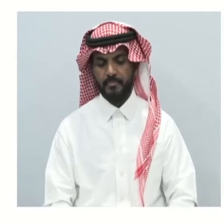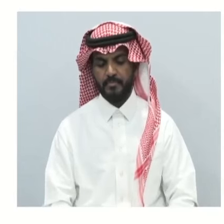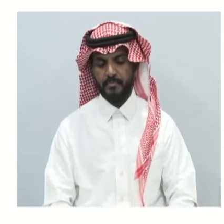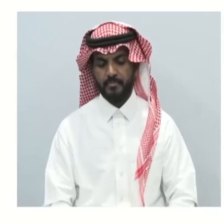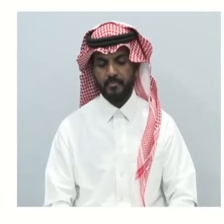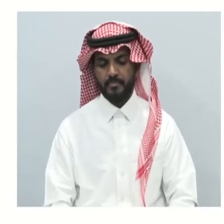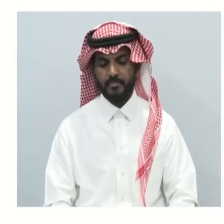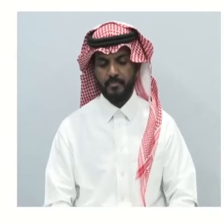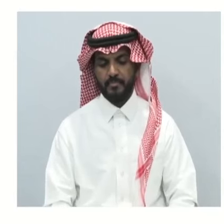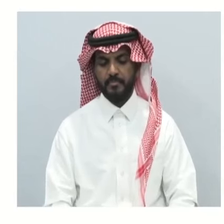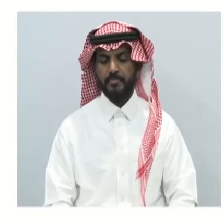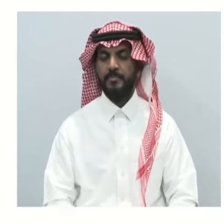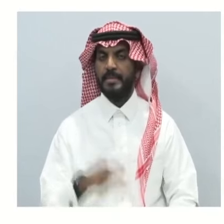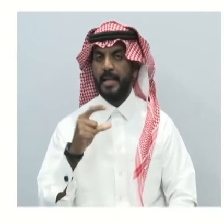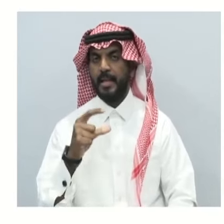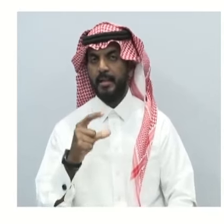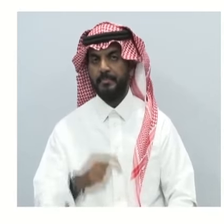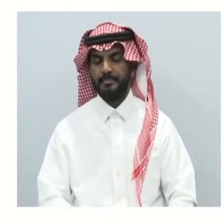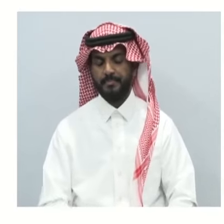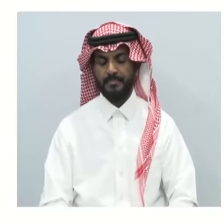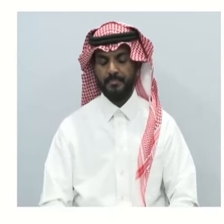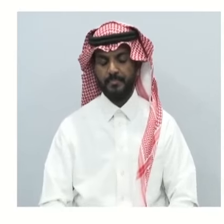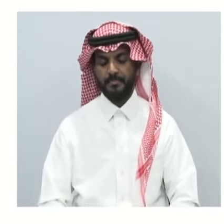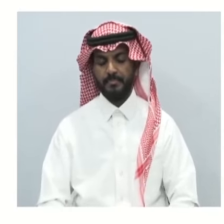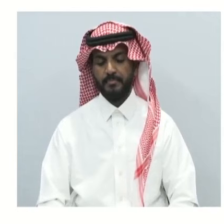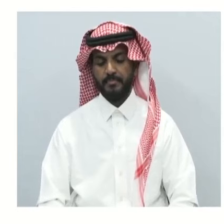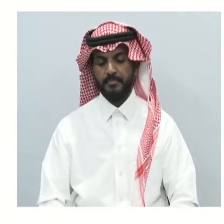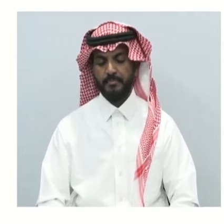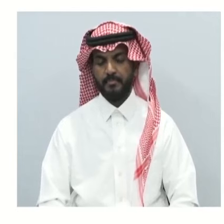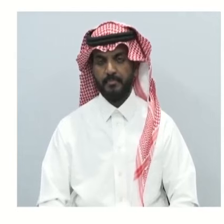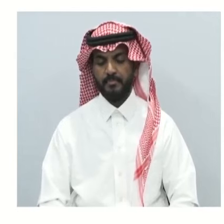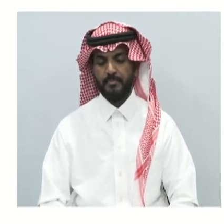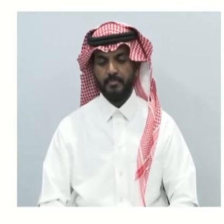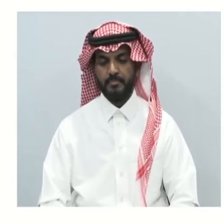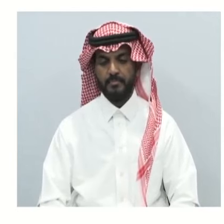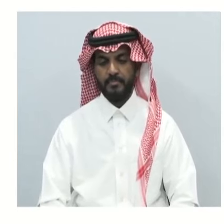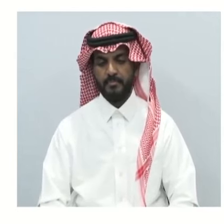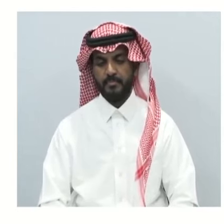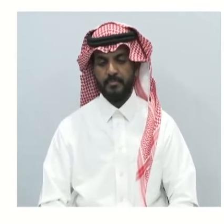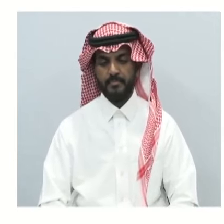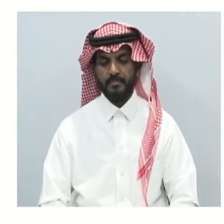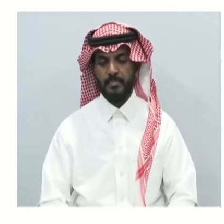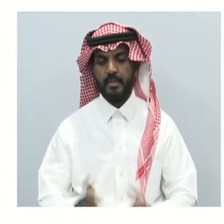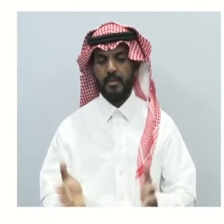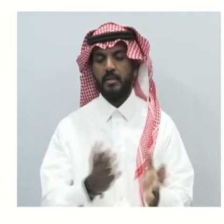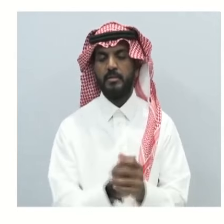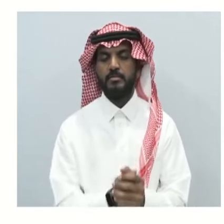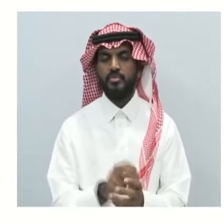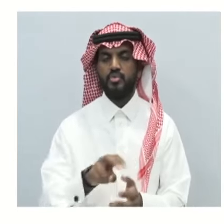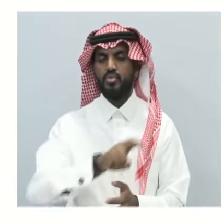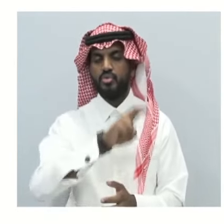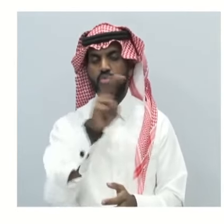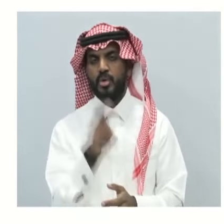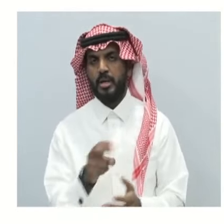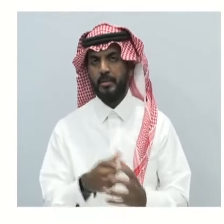احسنتم رائعون اذا بالتاكيد هي المحيطات لننطلق طالب وطالبه الى السؤال السادس في